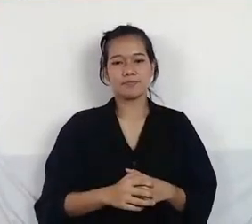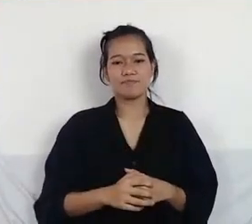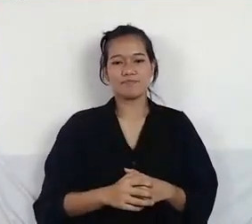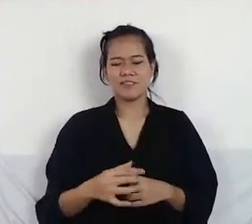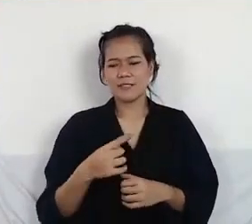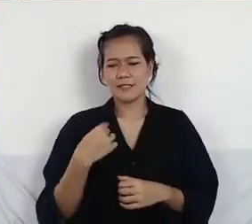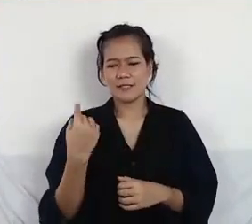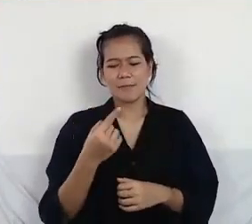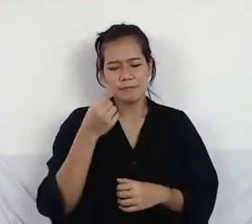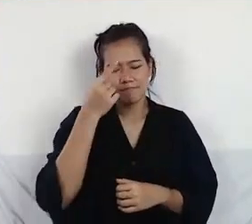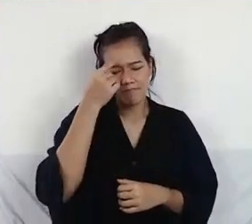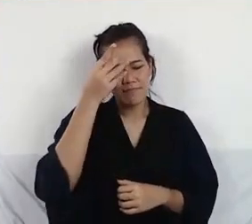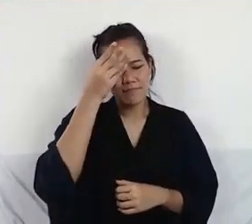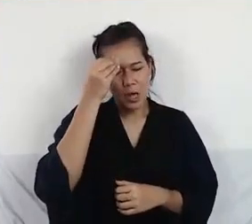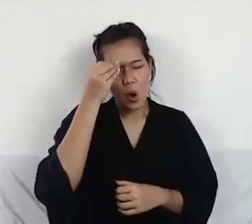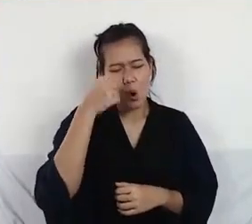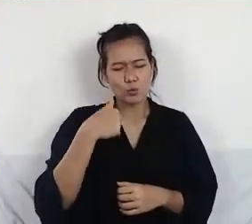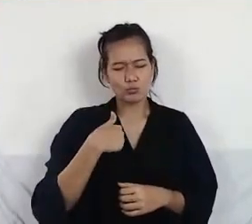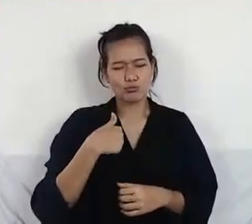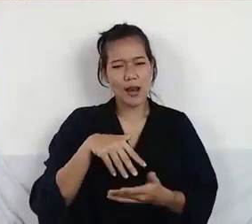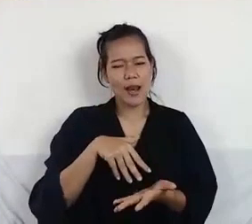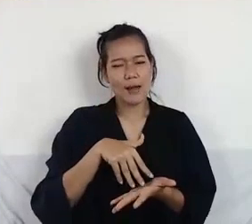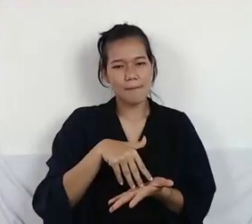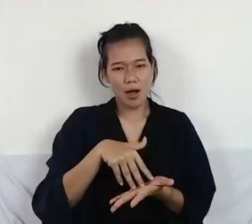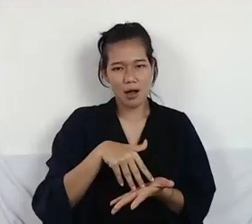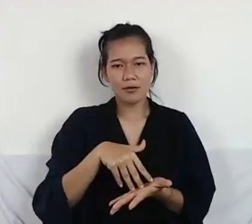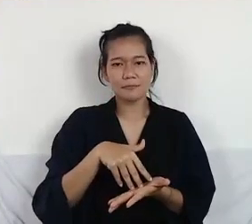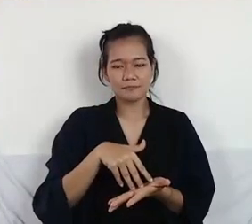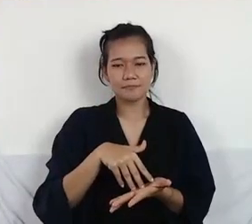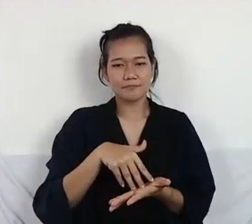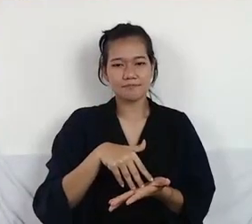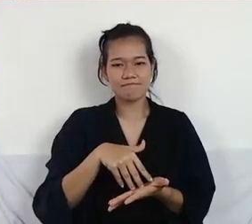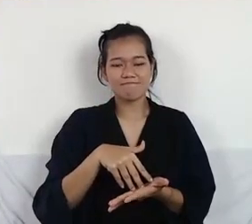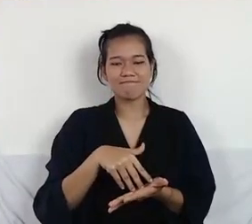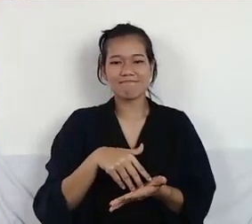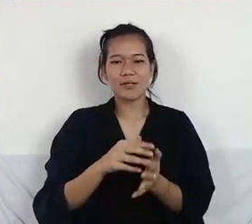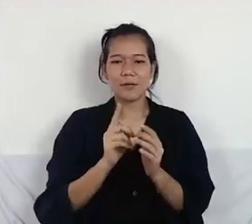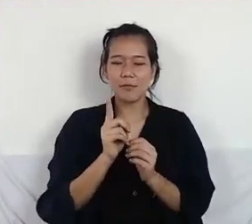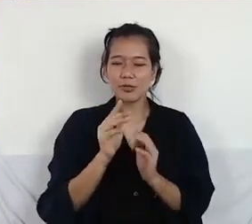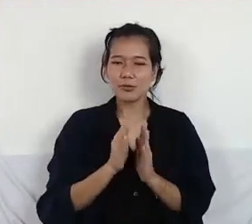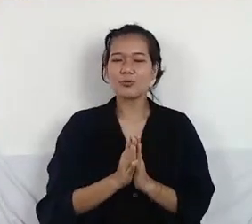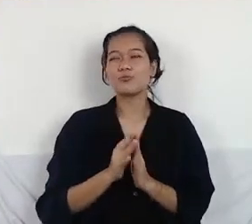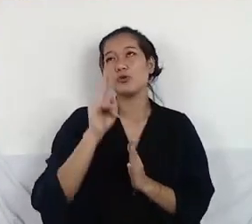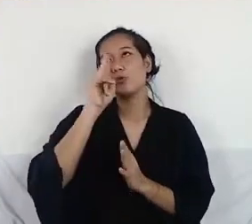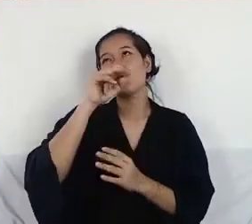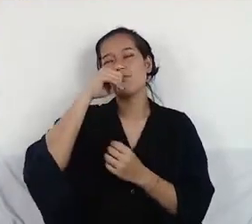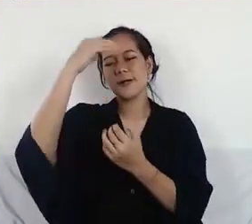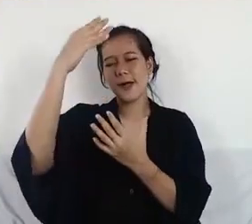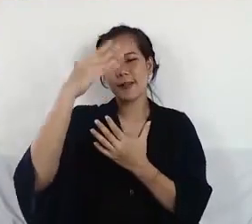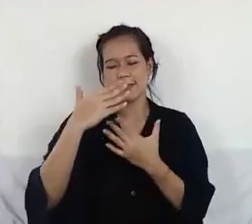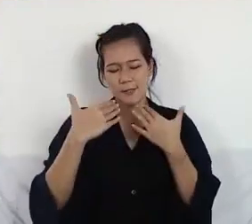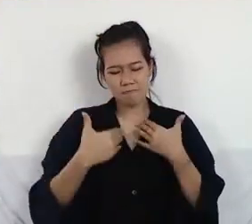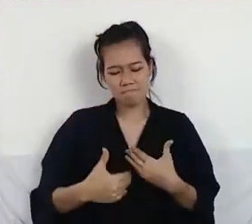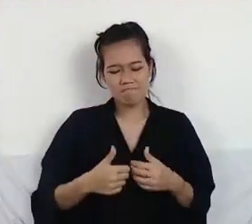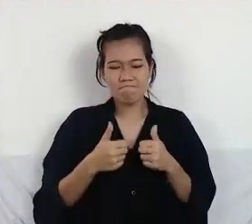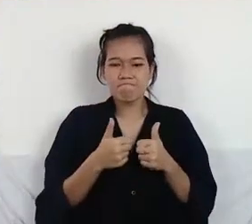Kami menyadari kelemahan kami di hadapan-Mu. Oleh karena itu Bapa layakkan kami,